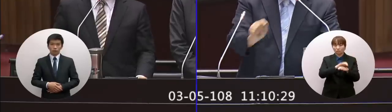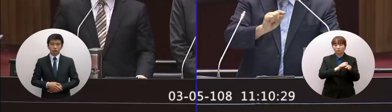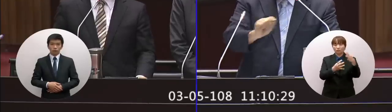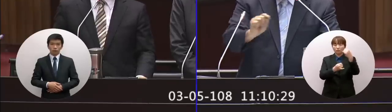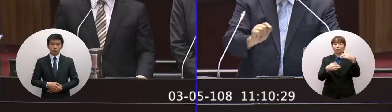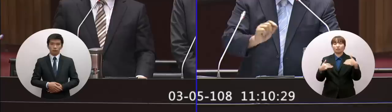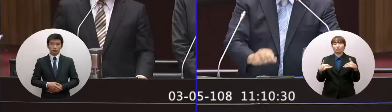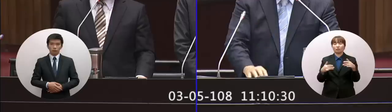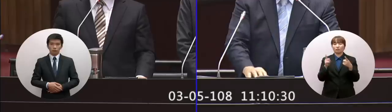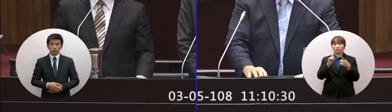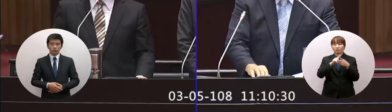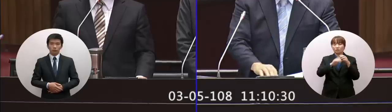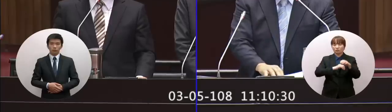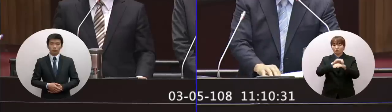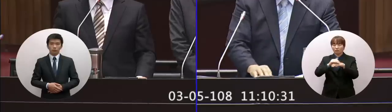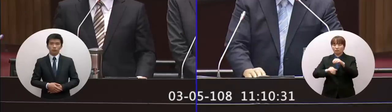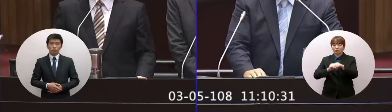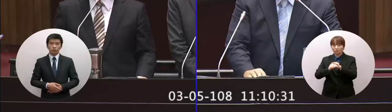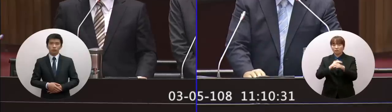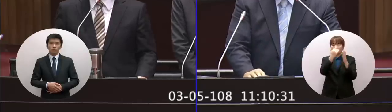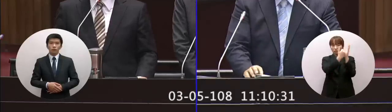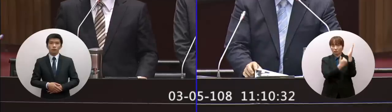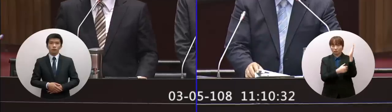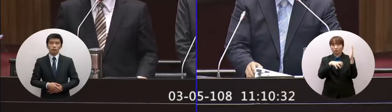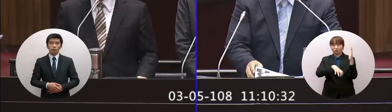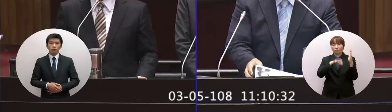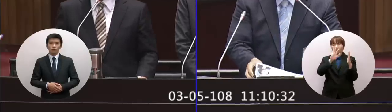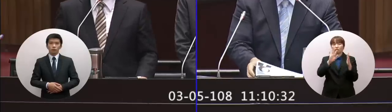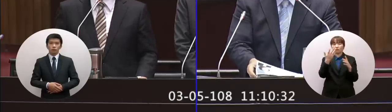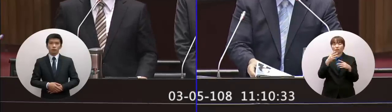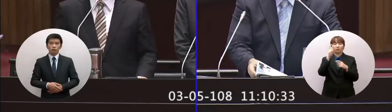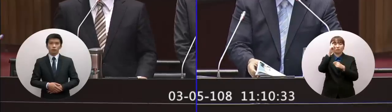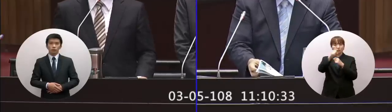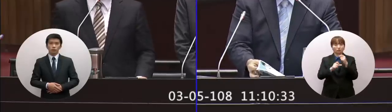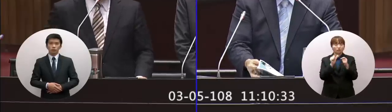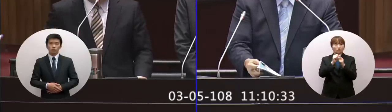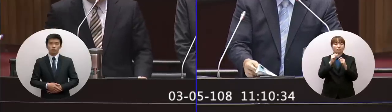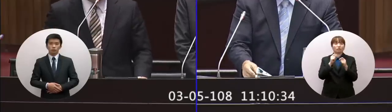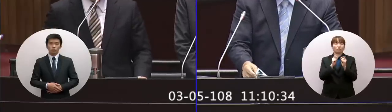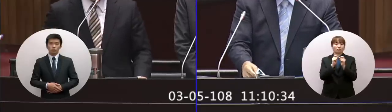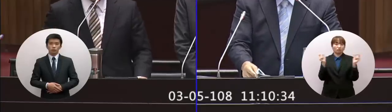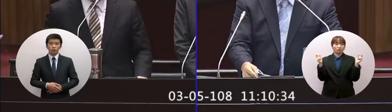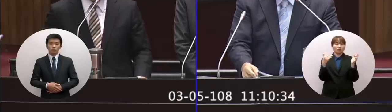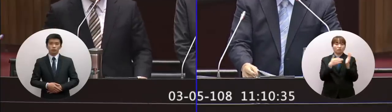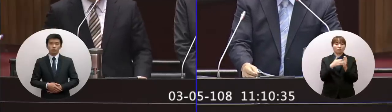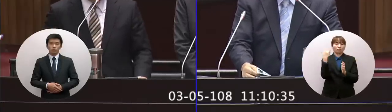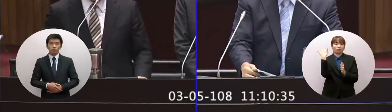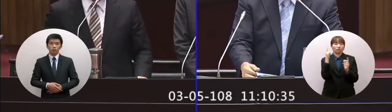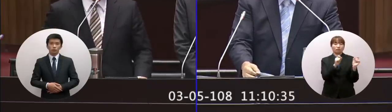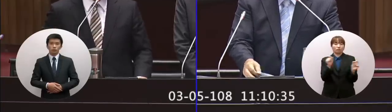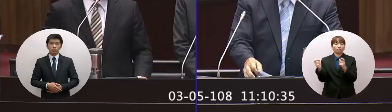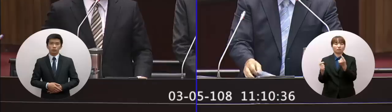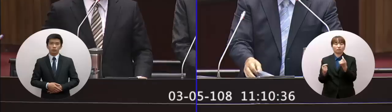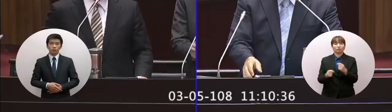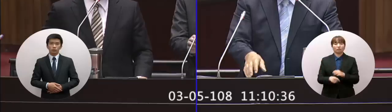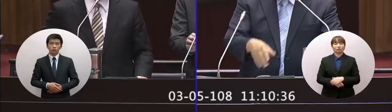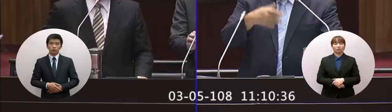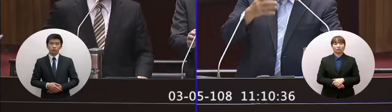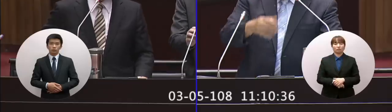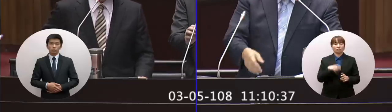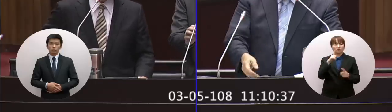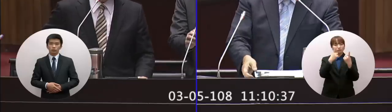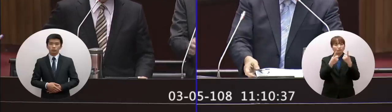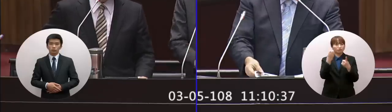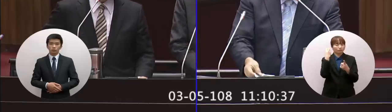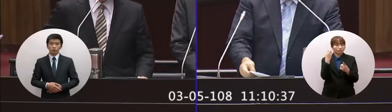什么时候了，就是该完成的都罗列在这个条文里面，但是15年的院长一直都没有进展呢。 你有没有